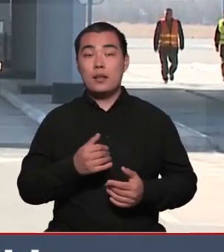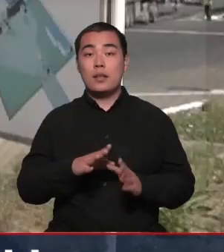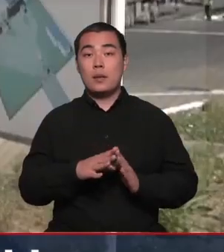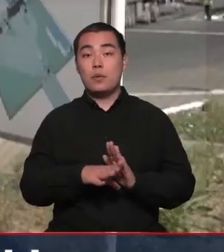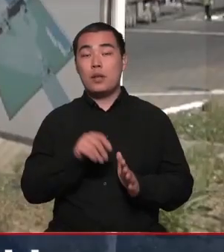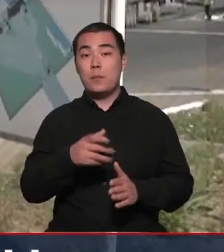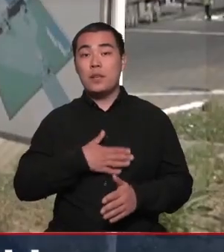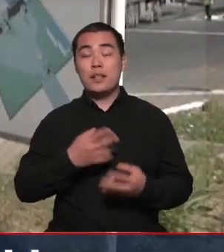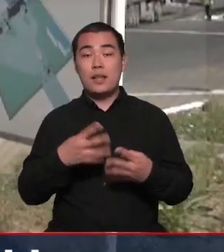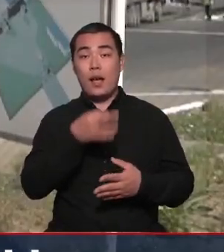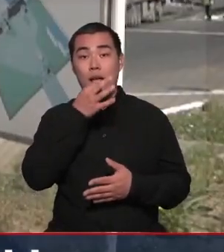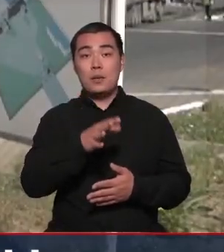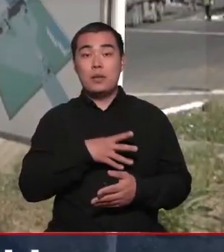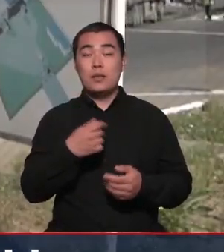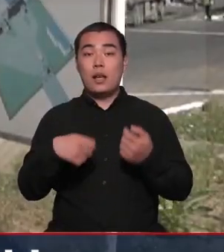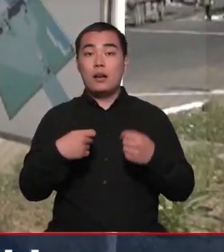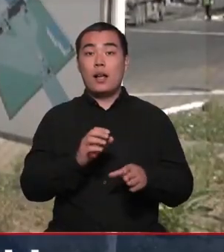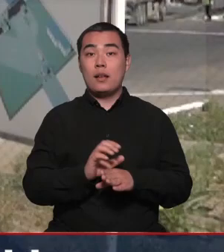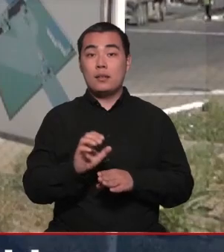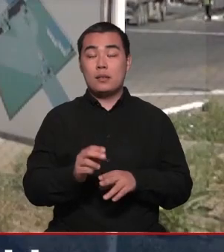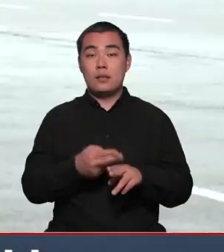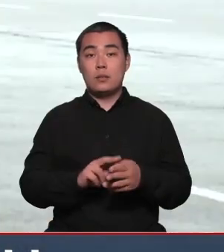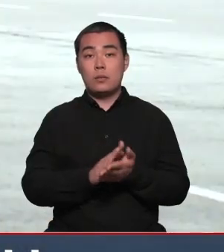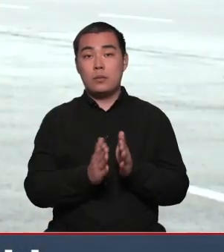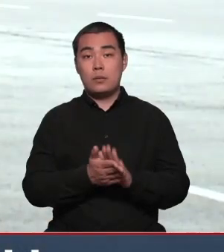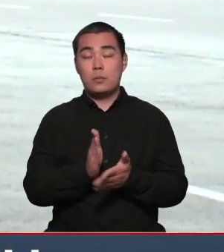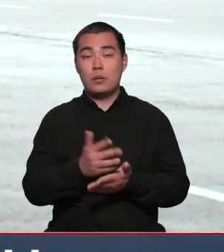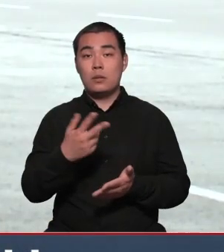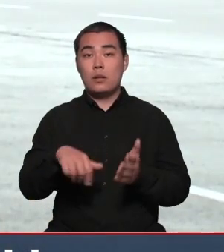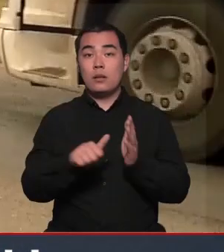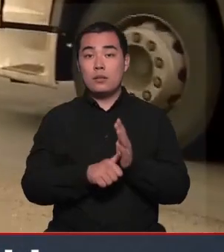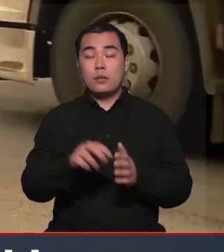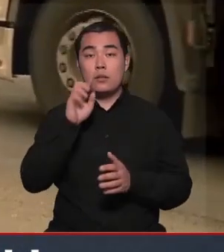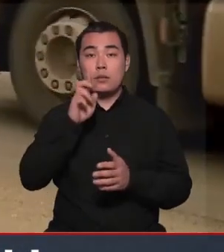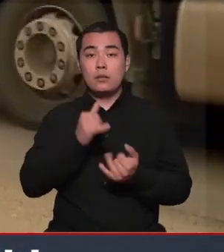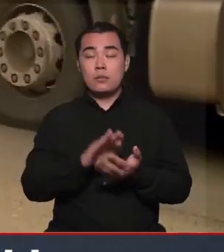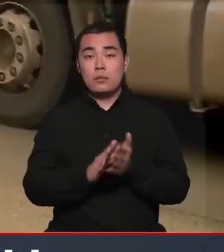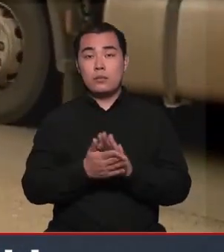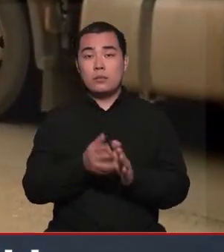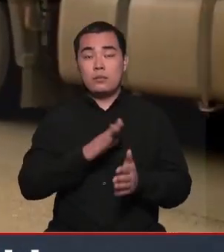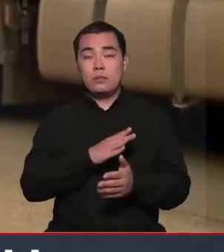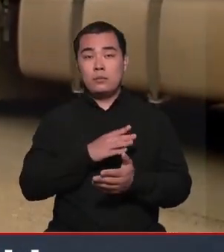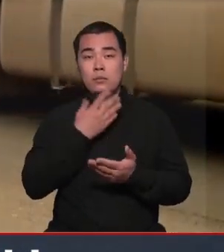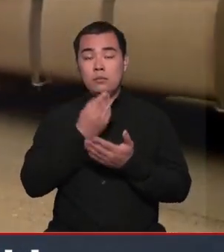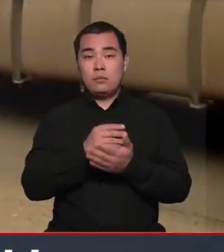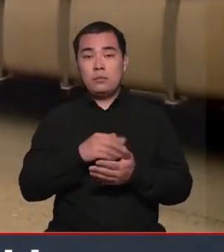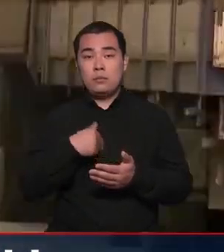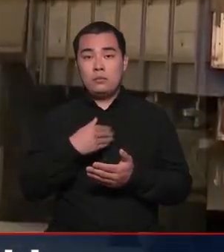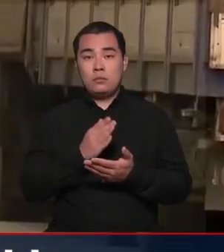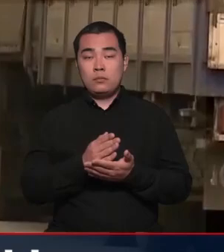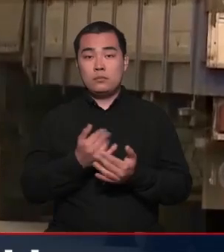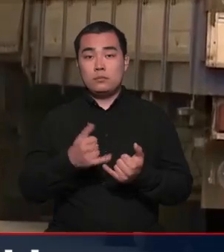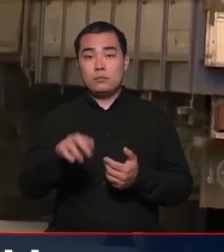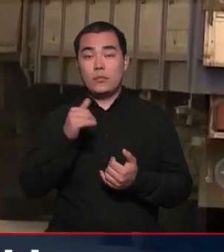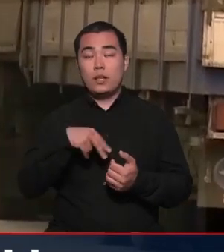шақырды. Себебі тауар тасымалы рұқсат алу арқылы жүргізіледі. 36 елмен сондай келісім бекітілген, теңдік солай реттеледі. Былтыр